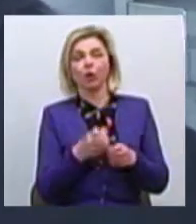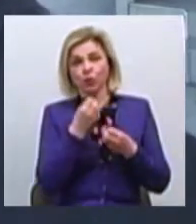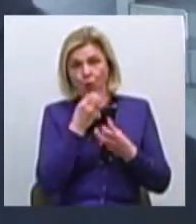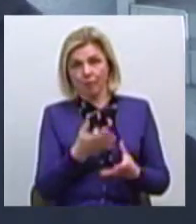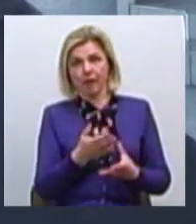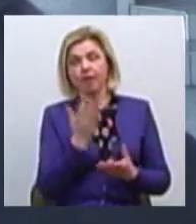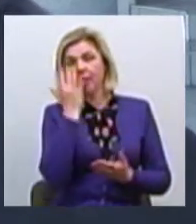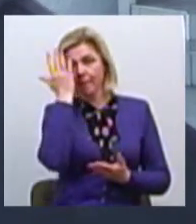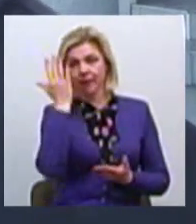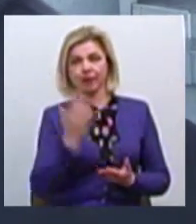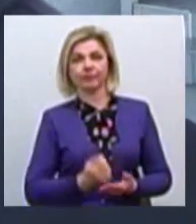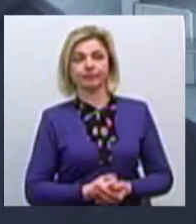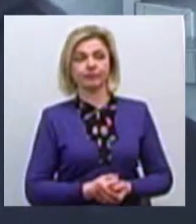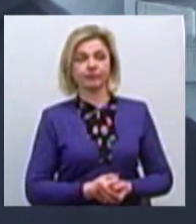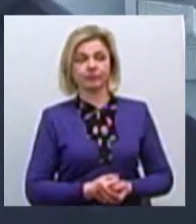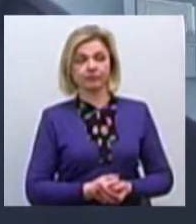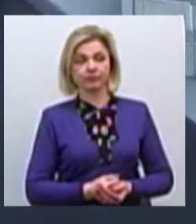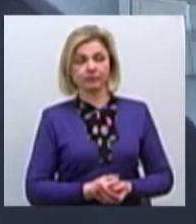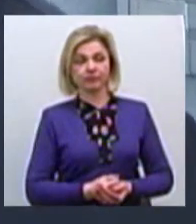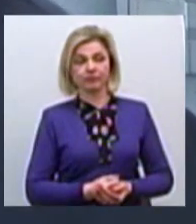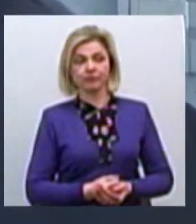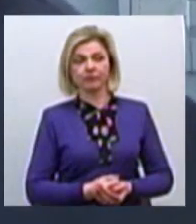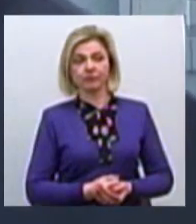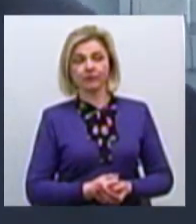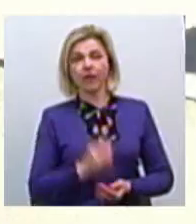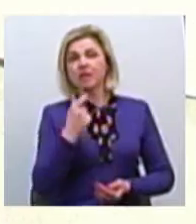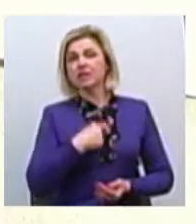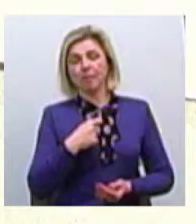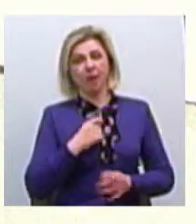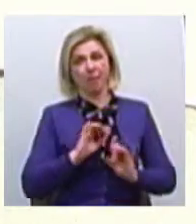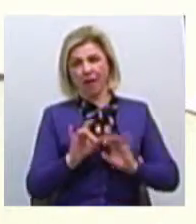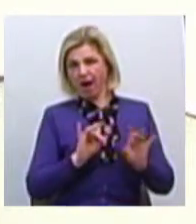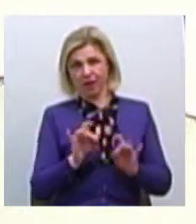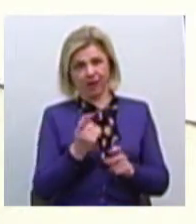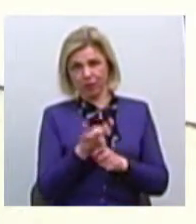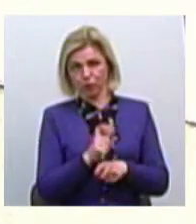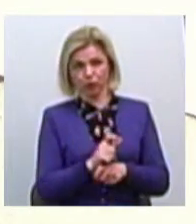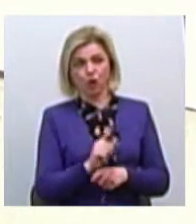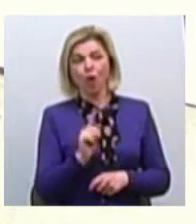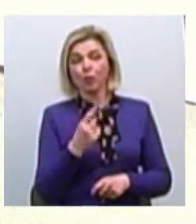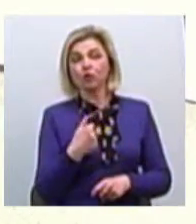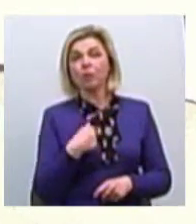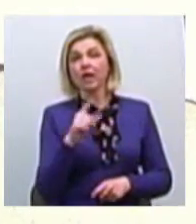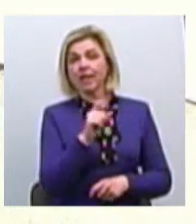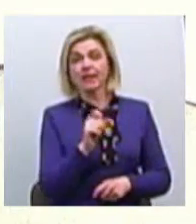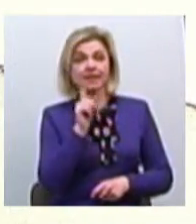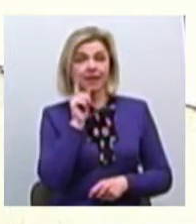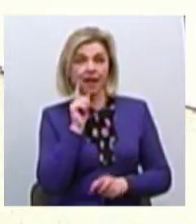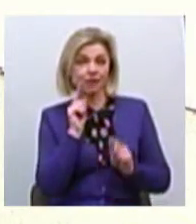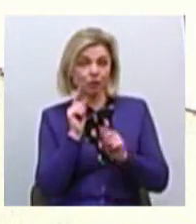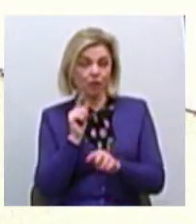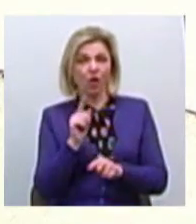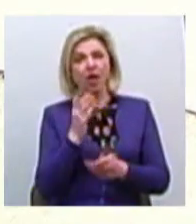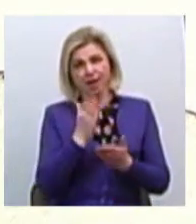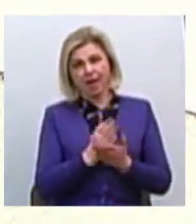добрі наміри. Він себе не дуже піарить. Почему я за Зеленского? Ну, какая-то надежда, что